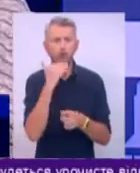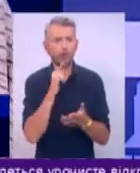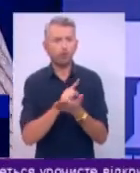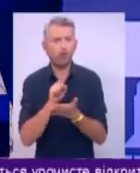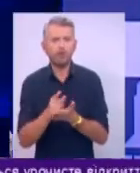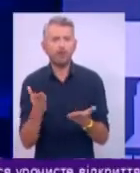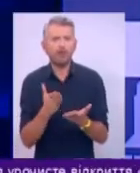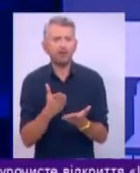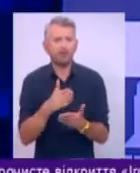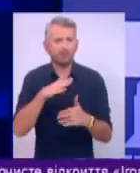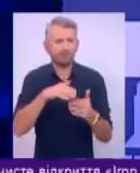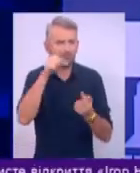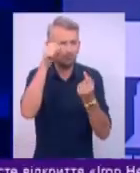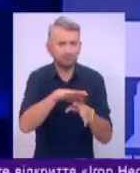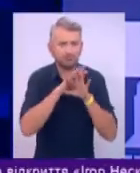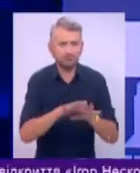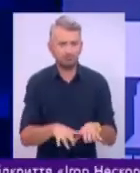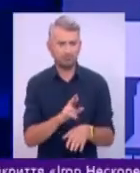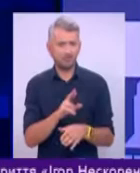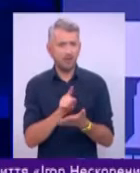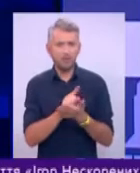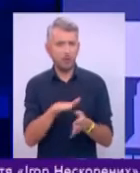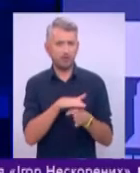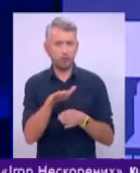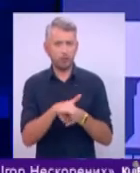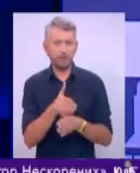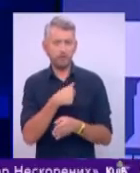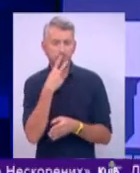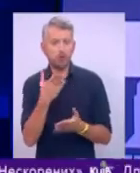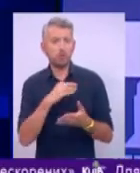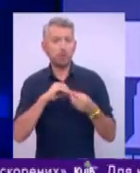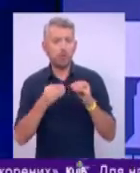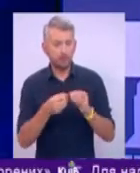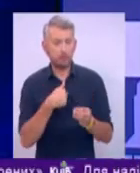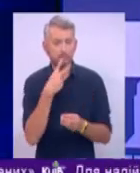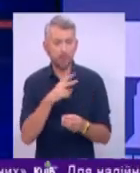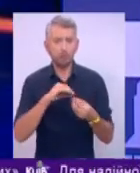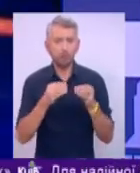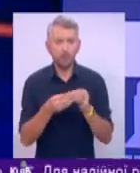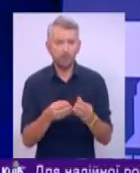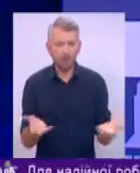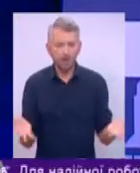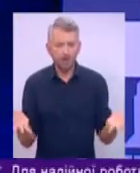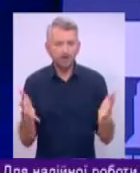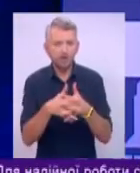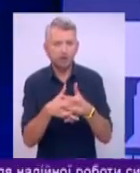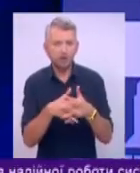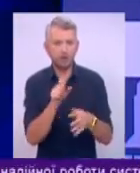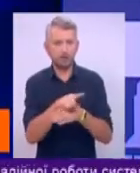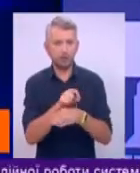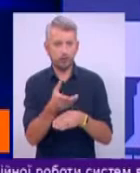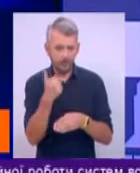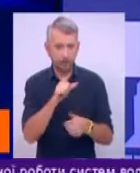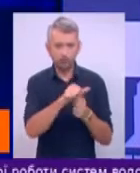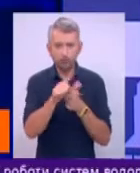які вони не мають виконувати як психологи. Да? Тобто ми бачимо яку проблему? Ми бачимо проблему змішування функцій. Давайте